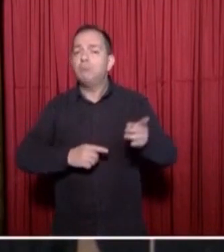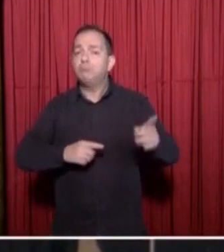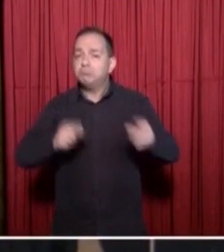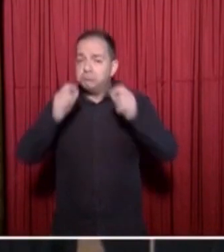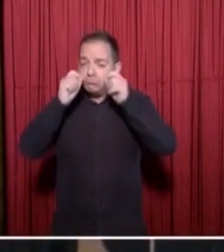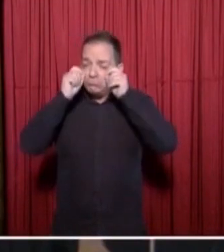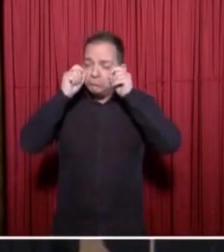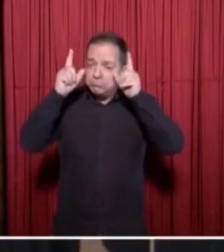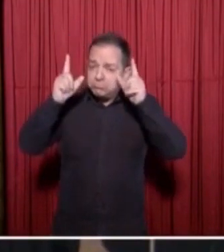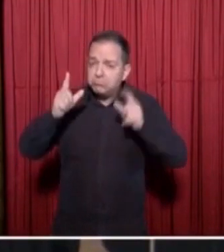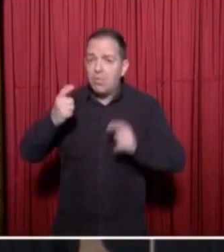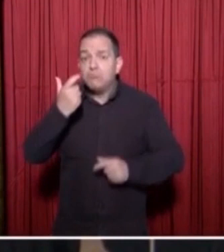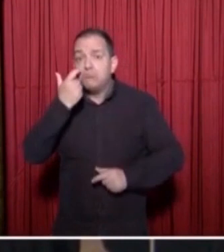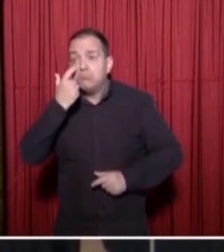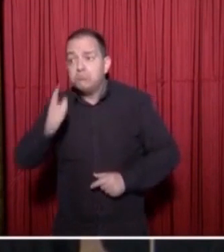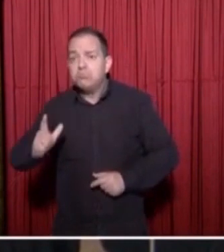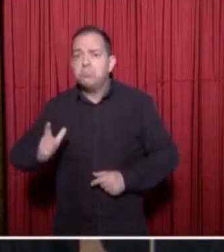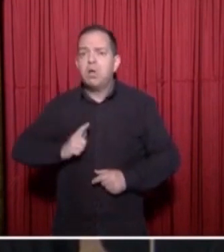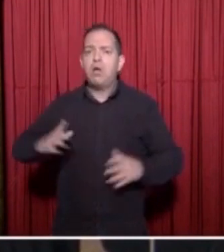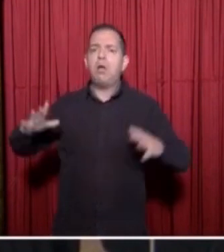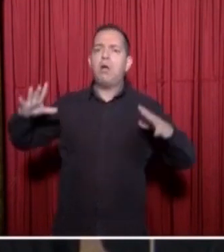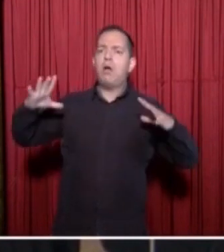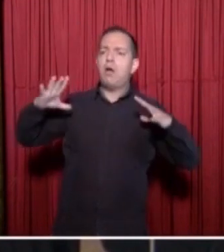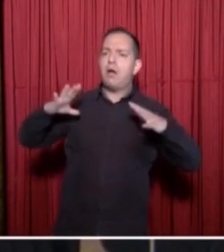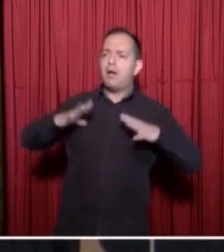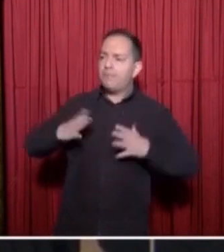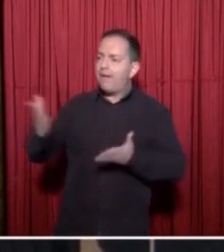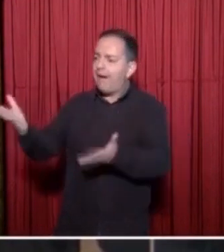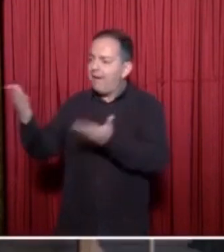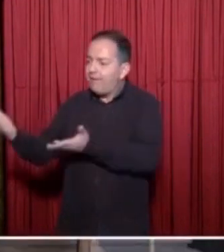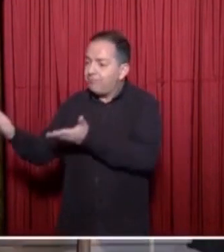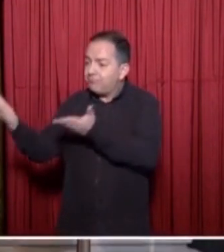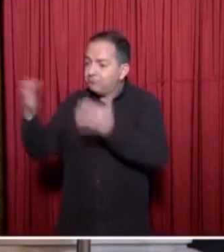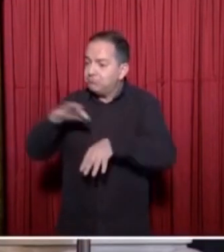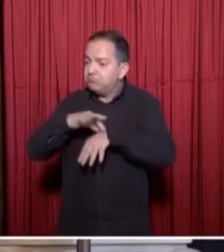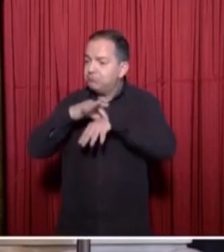δούλος ο νευρύσι γρήν